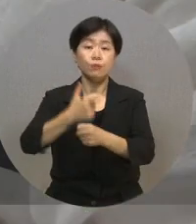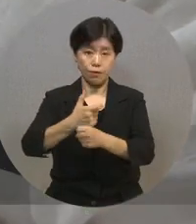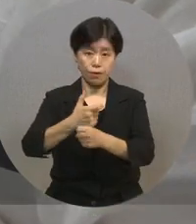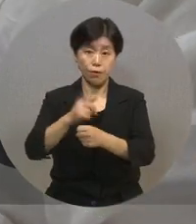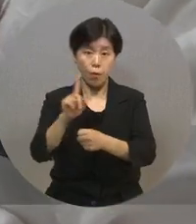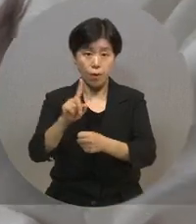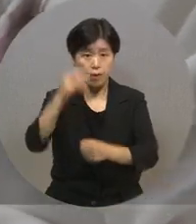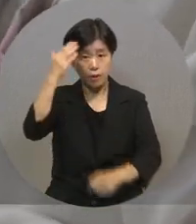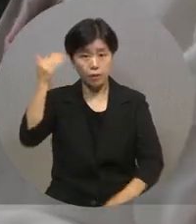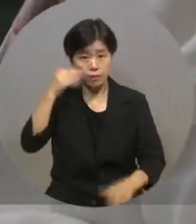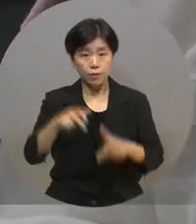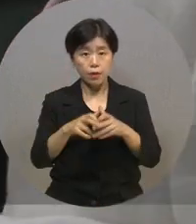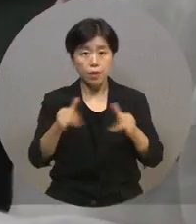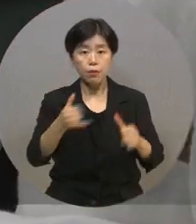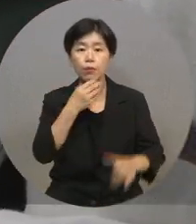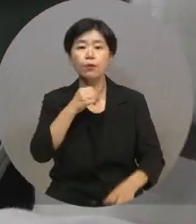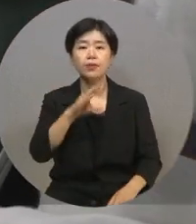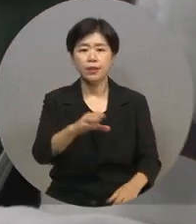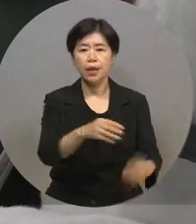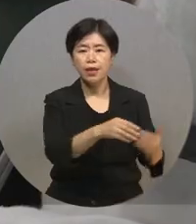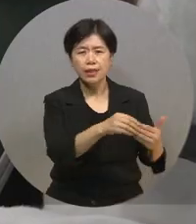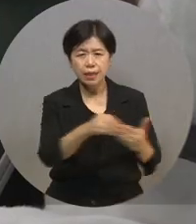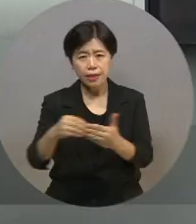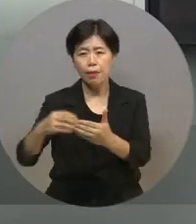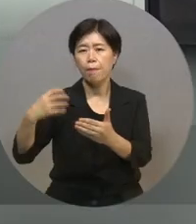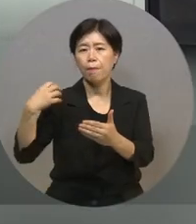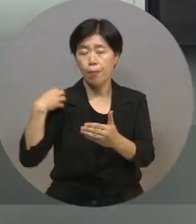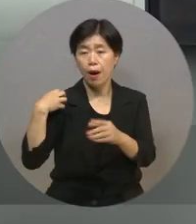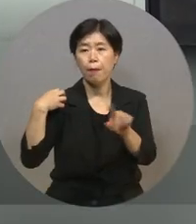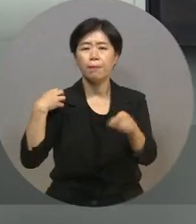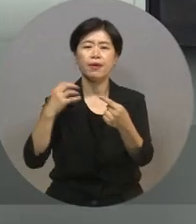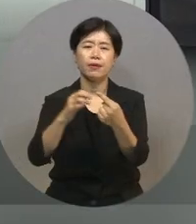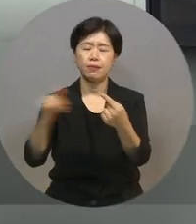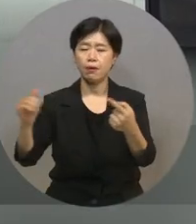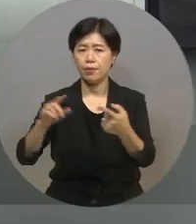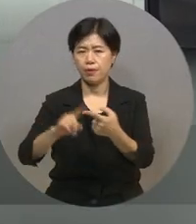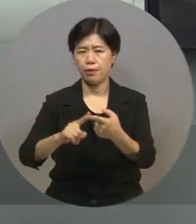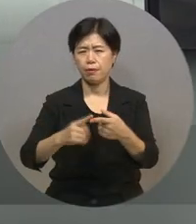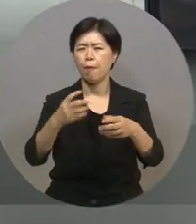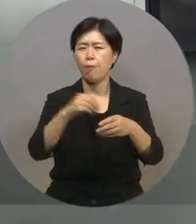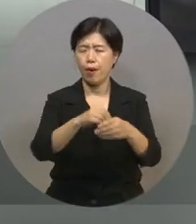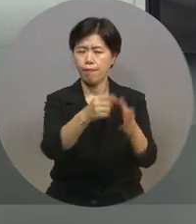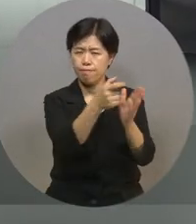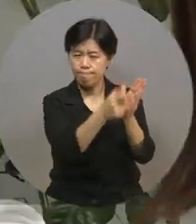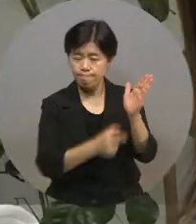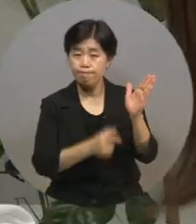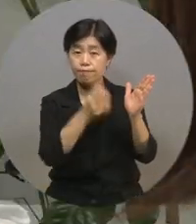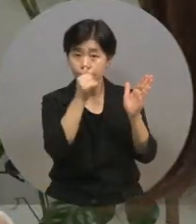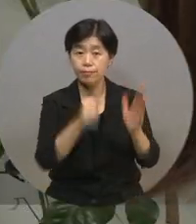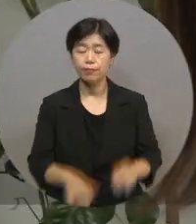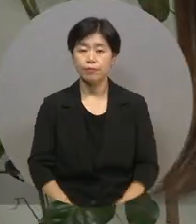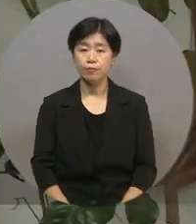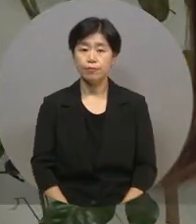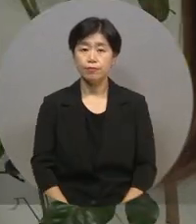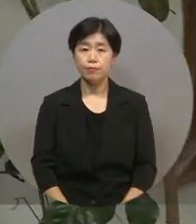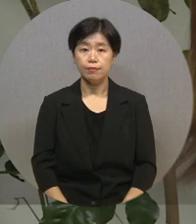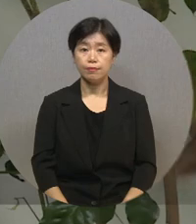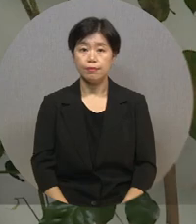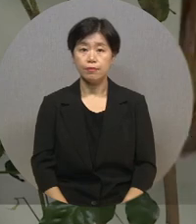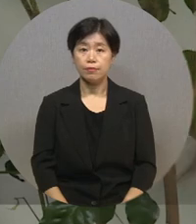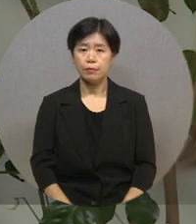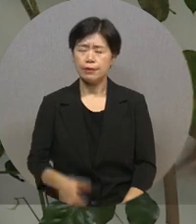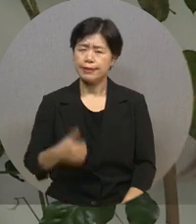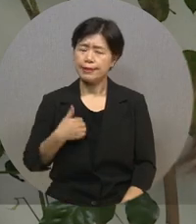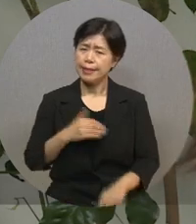한국의 장애인복지를 이끌어왔던 100인의 인물사를 정리를 해냈습니다. 그렇죠. 그리고 제가 많이